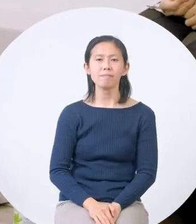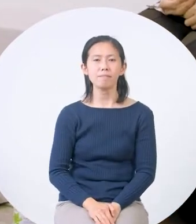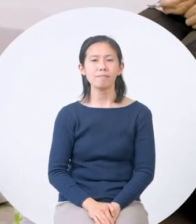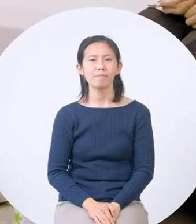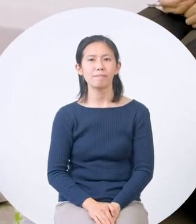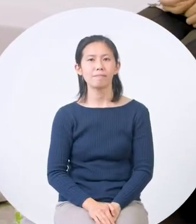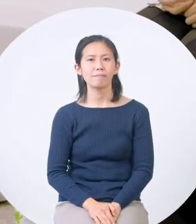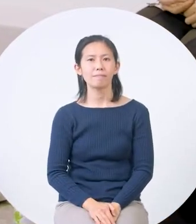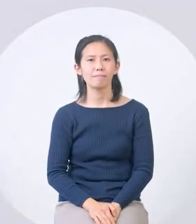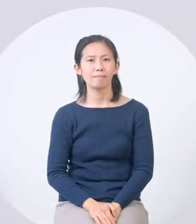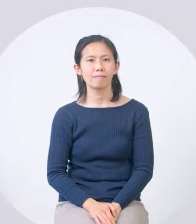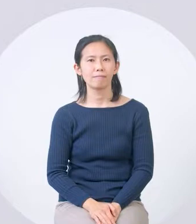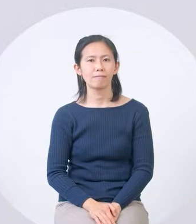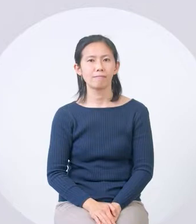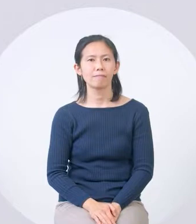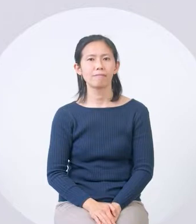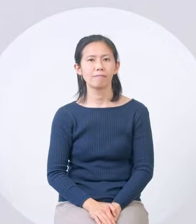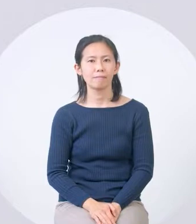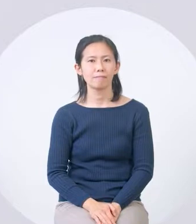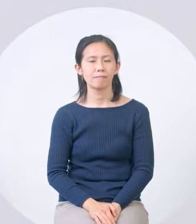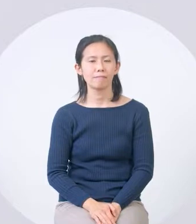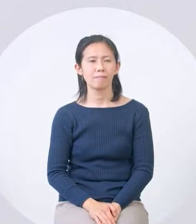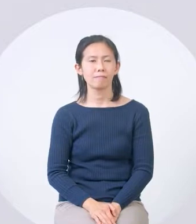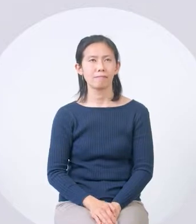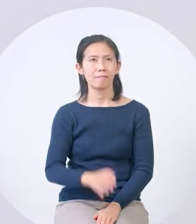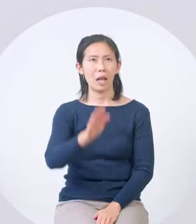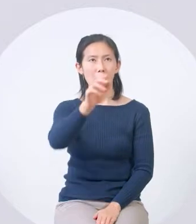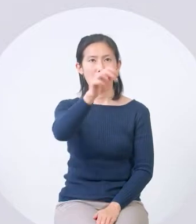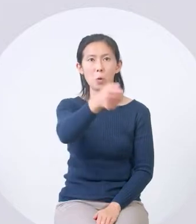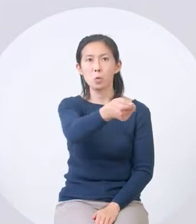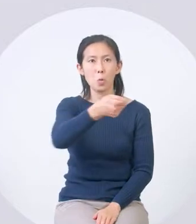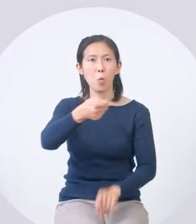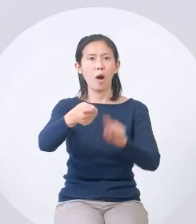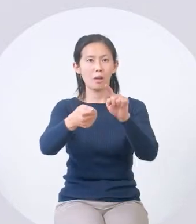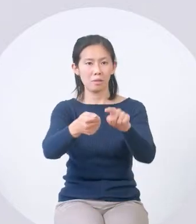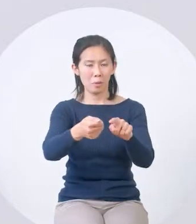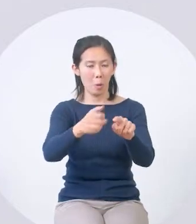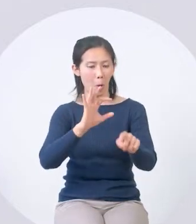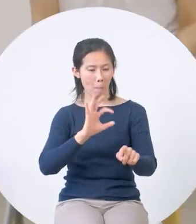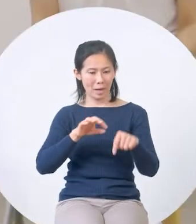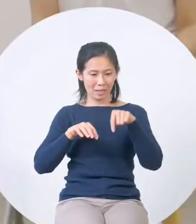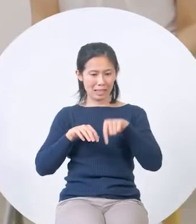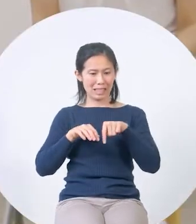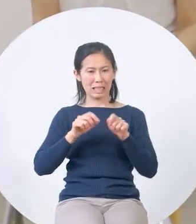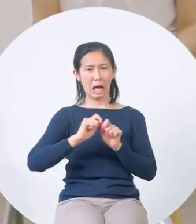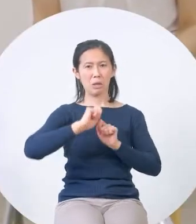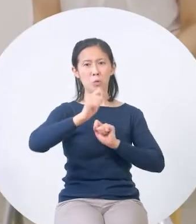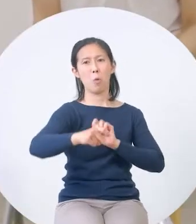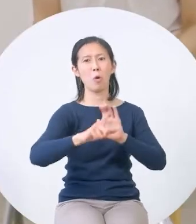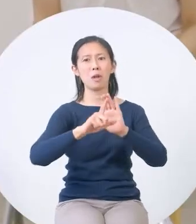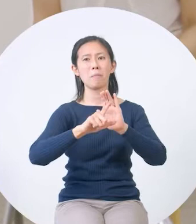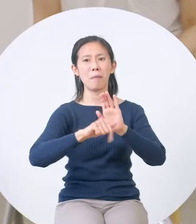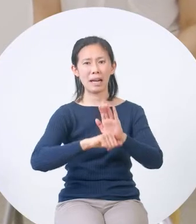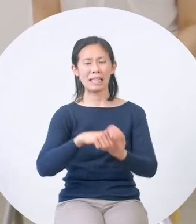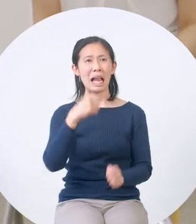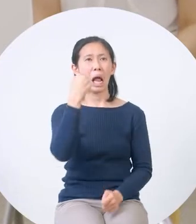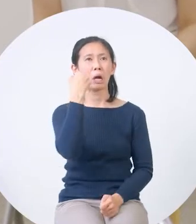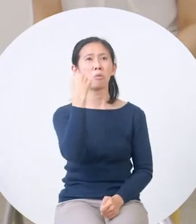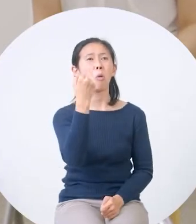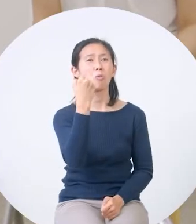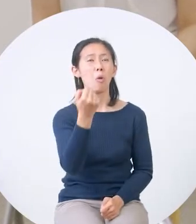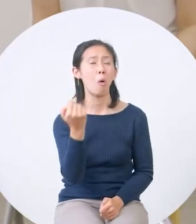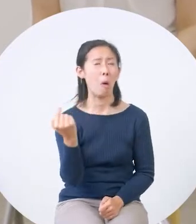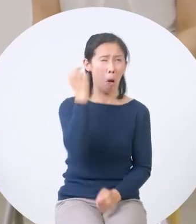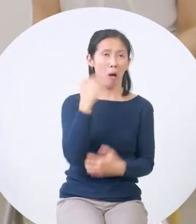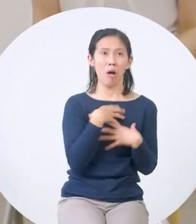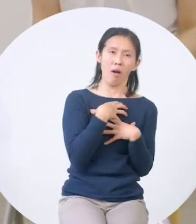なと思います。 ドアから便器までが遠いとそのコンコンされる